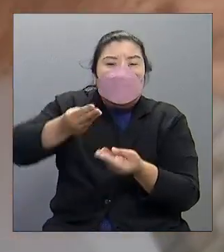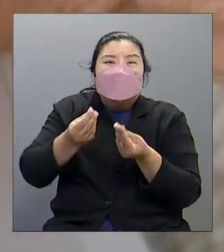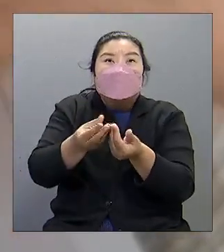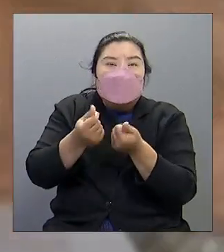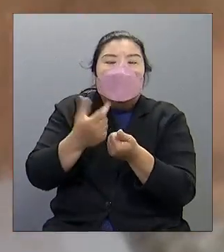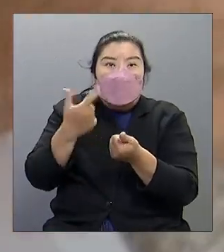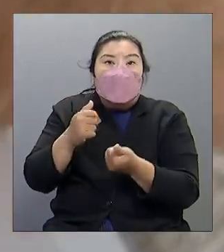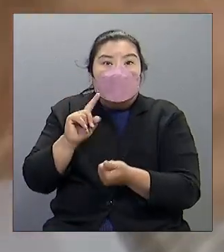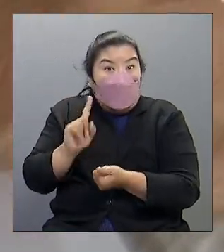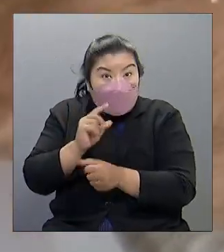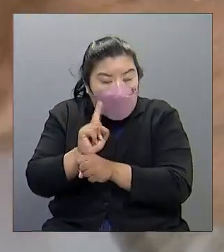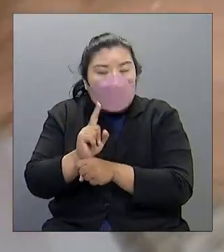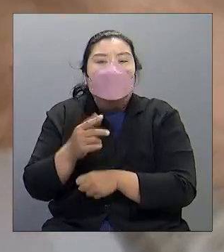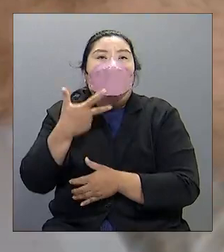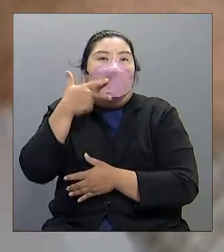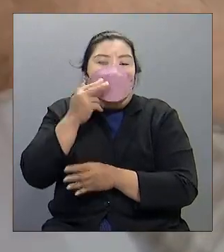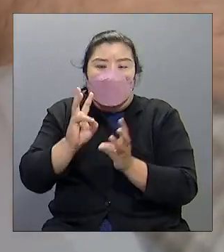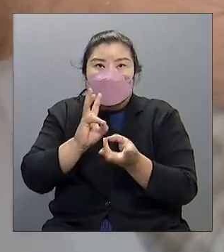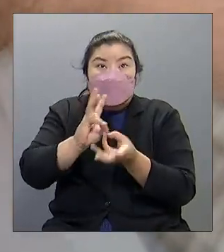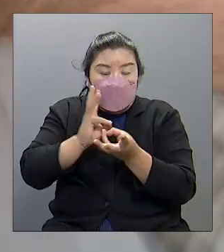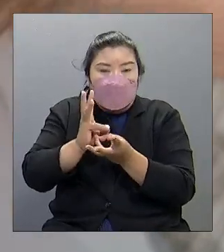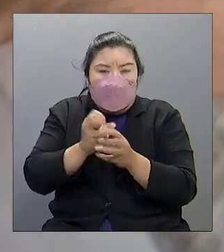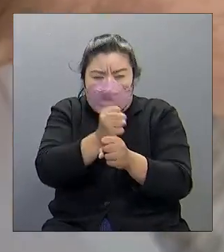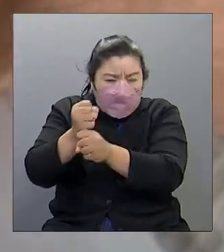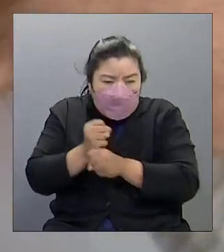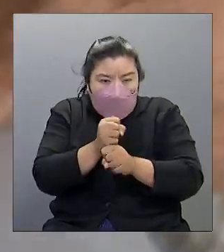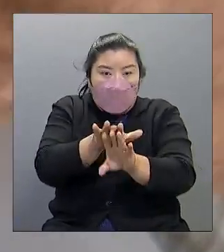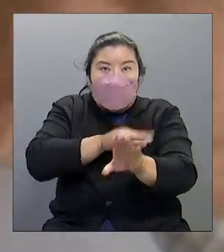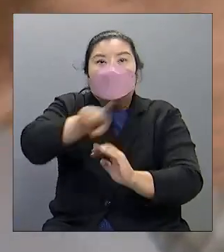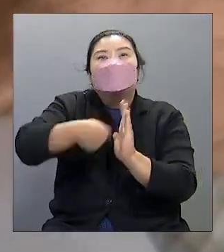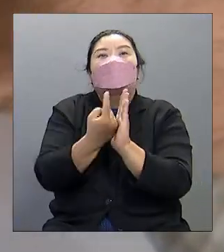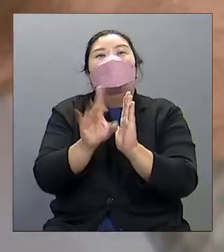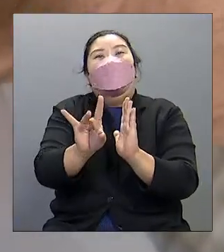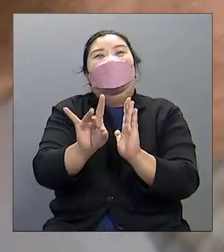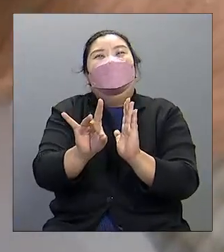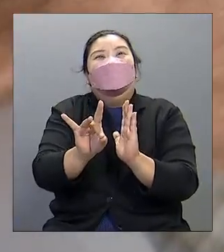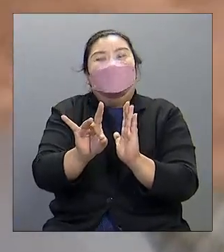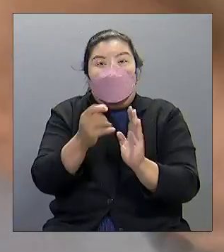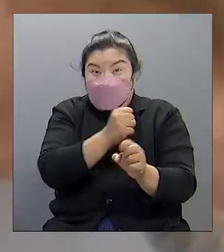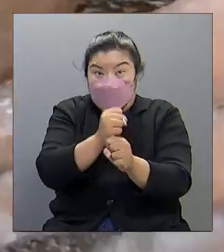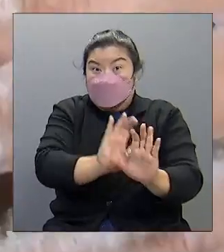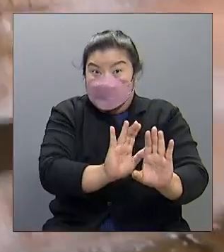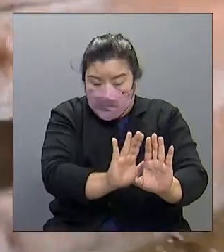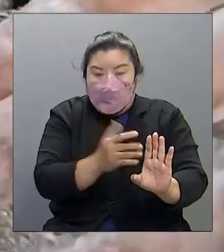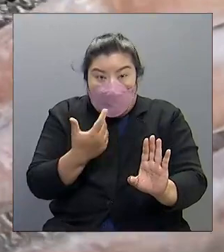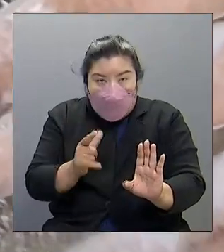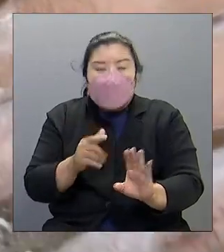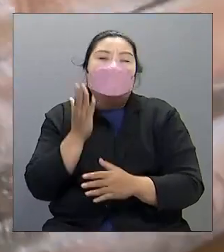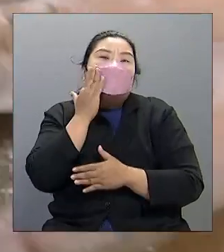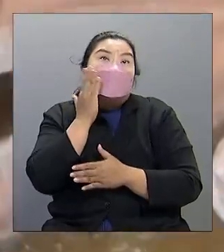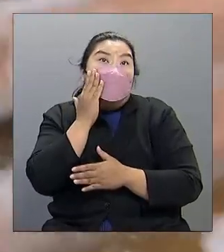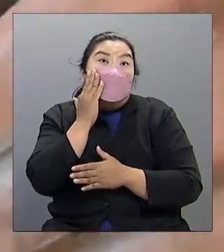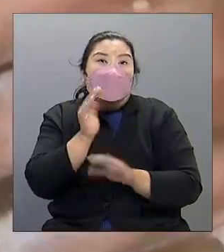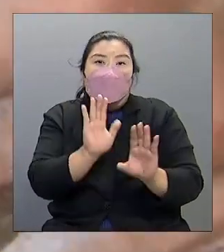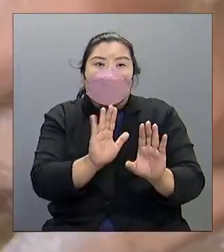เคี่ยวถึง 8 ชั่โมง8ั่โงทดเอาไ้ก่อนสำหรการเคี่ยวแ้งทำขนมแล้วแล้ต้หมักไ้ข้ามปีครัโอ้โ